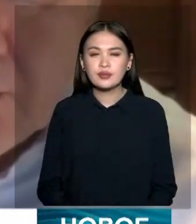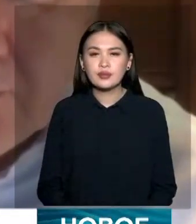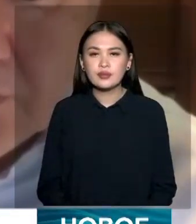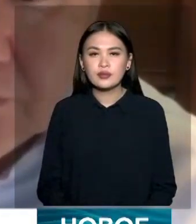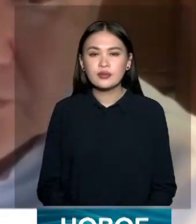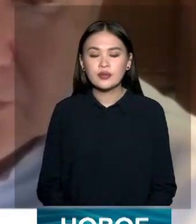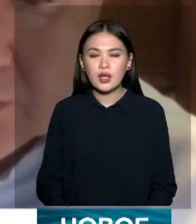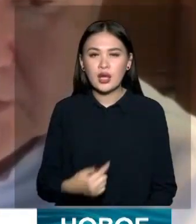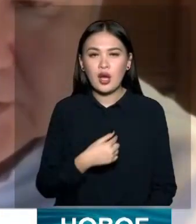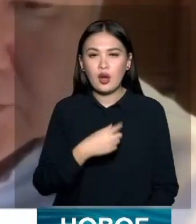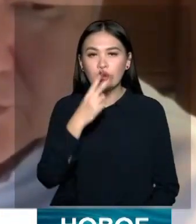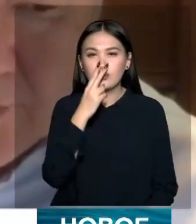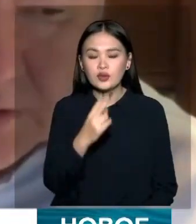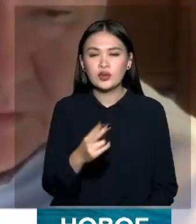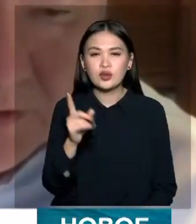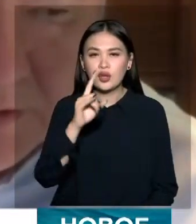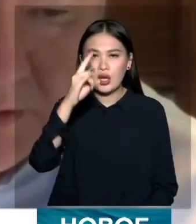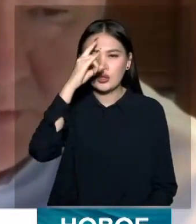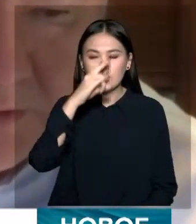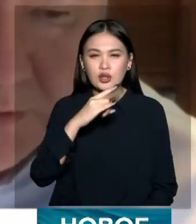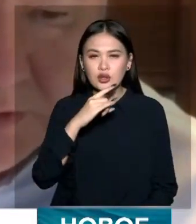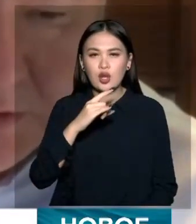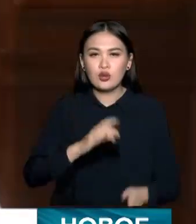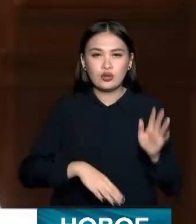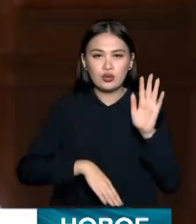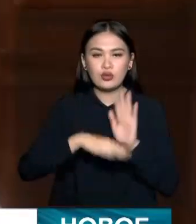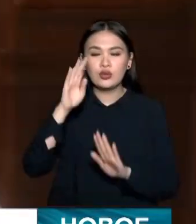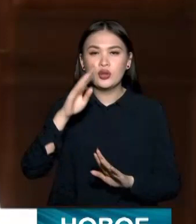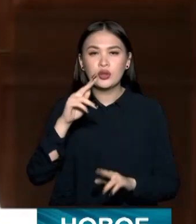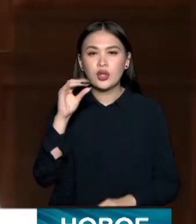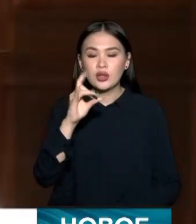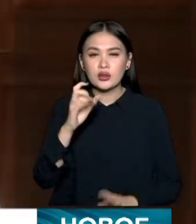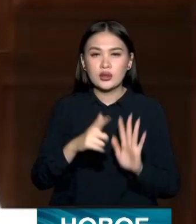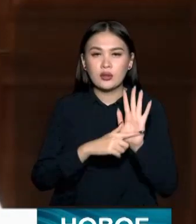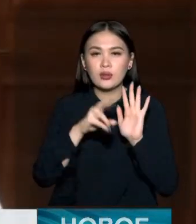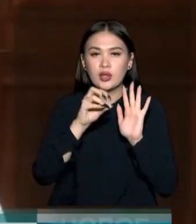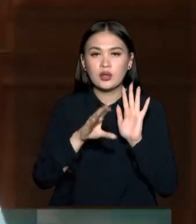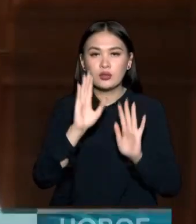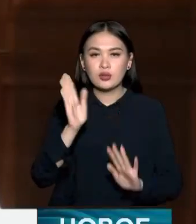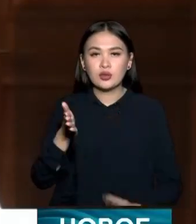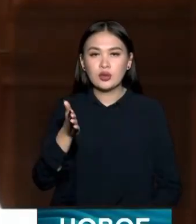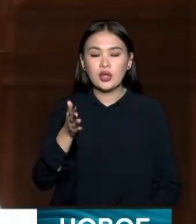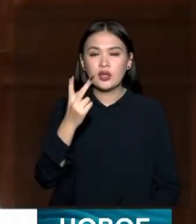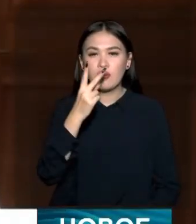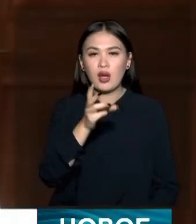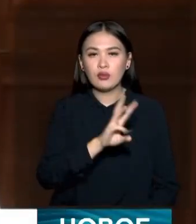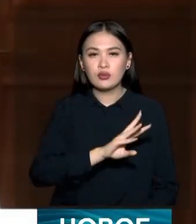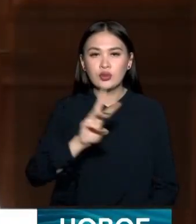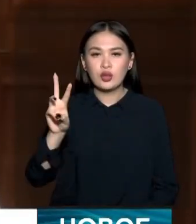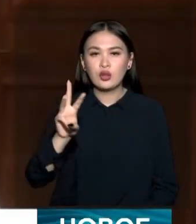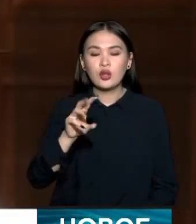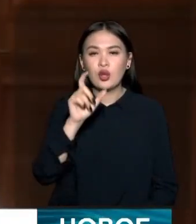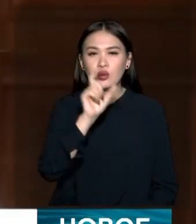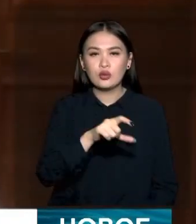Ну, я вижу Казахстан успешным через 7 лет. У нас через 7 лет будет почти на 2 миллиона больше